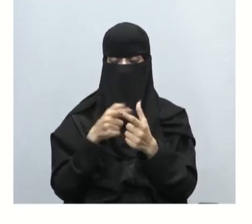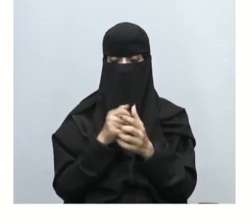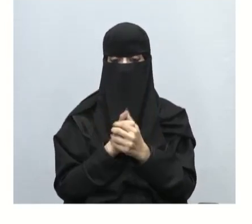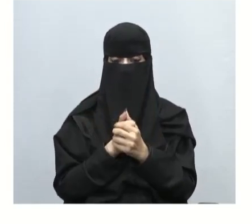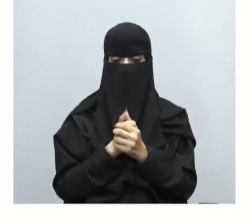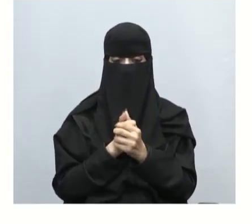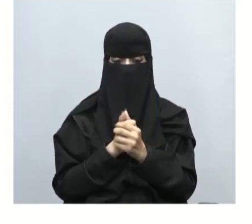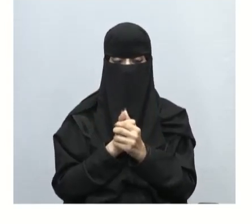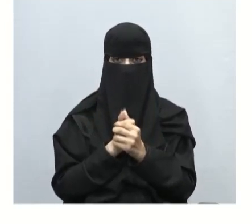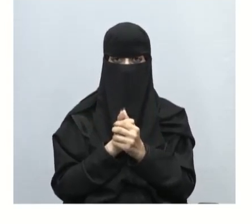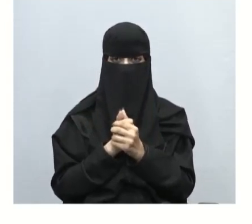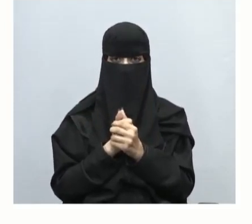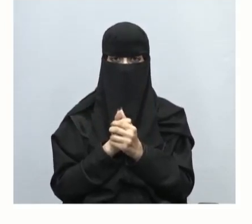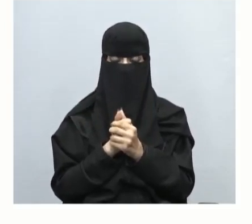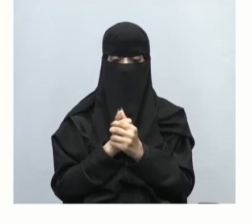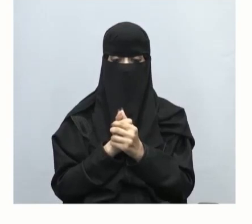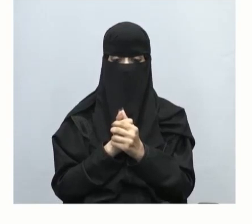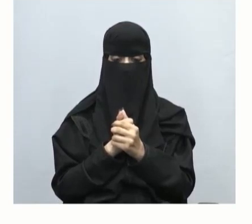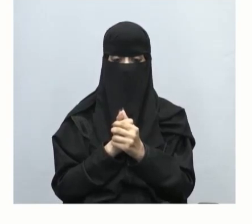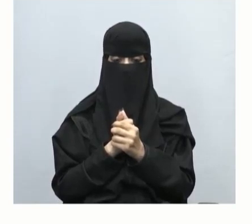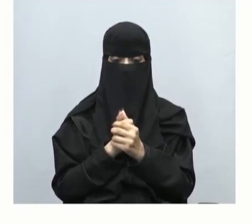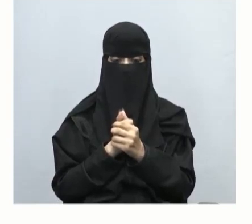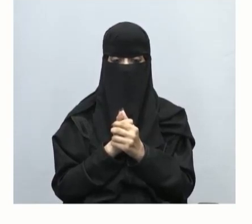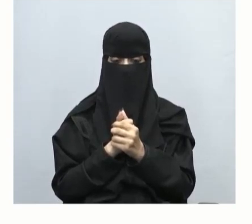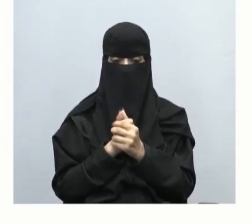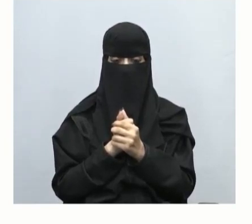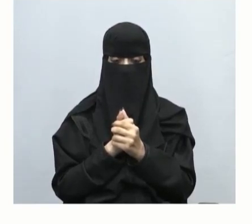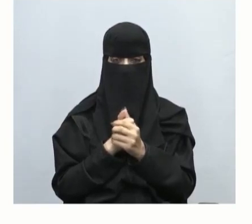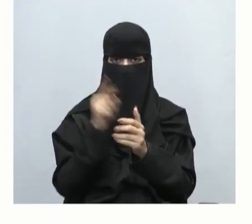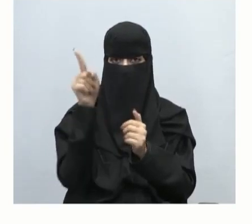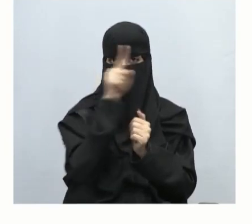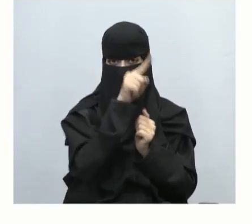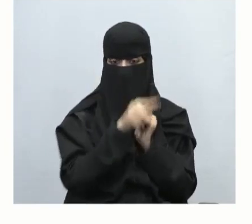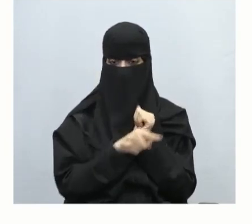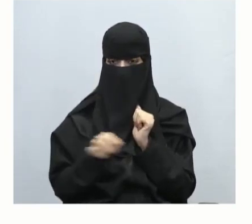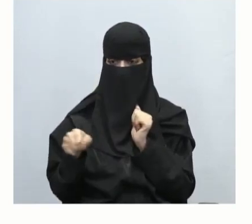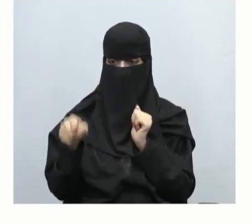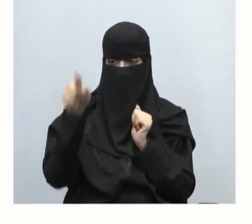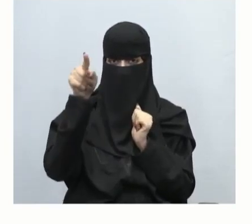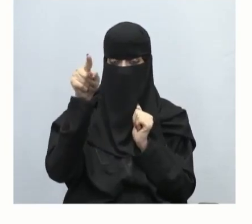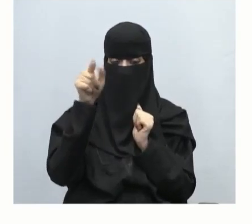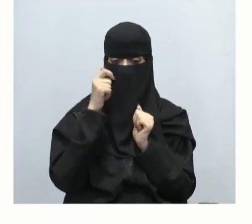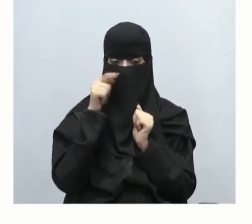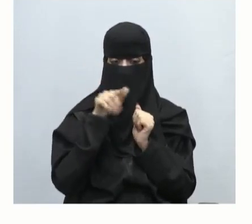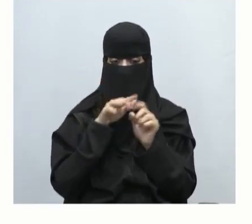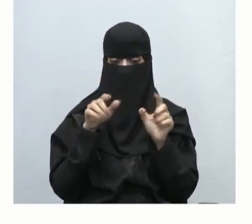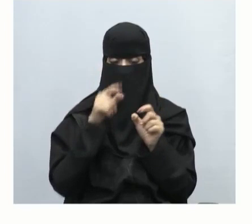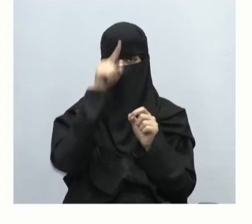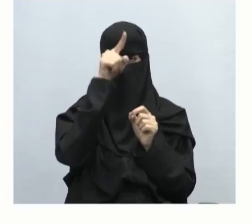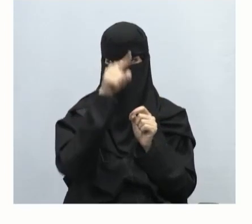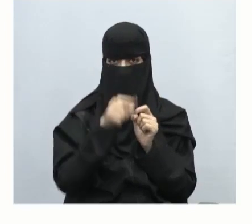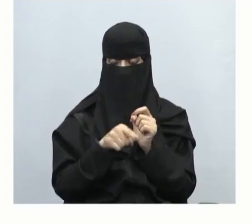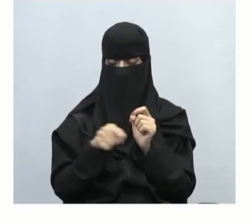بينهما لدينا هذا هو المستطيل كما هو واضح